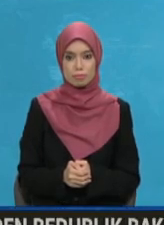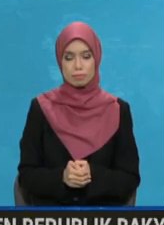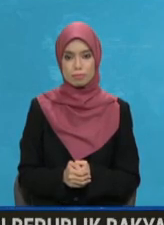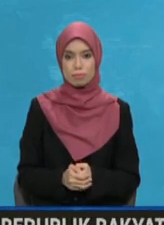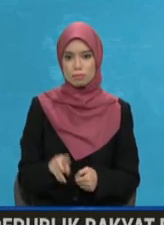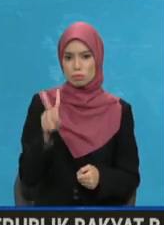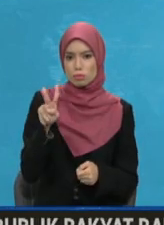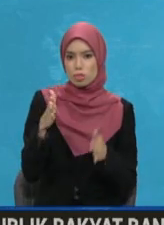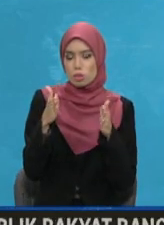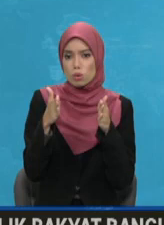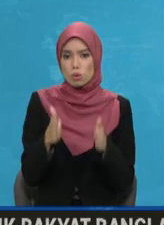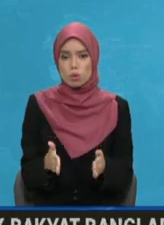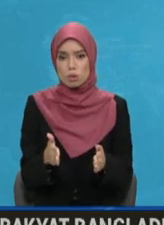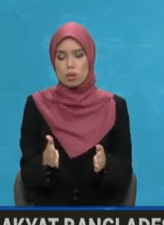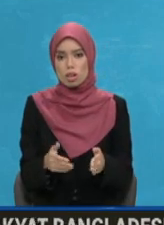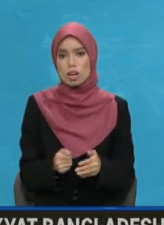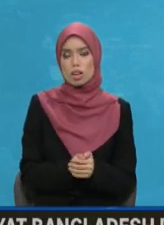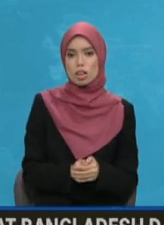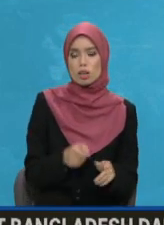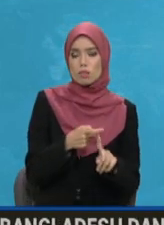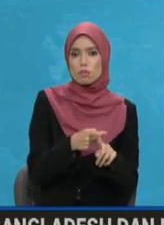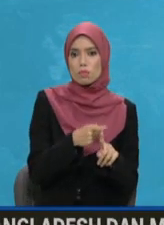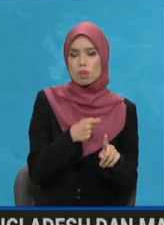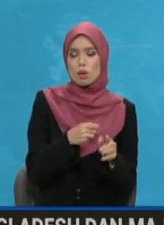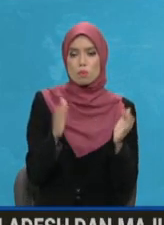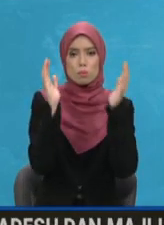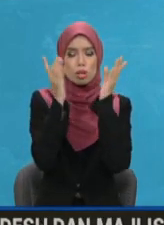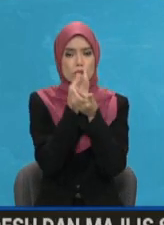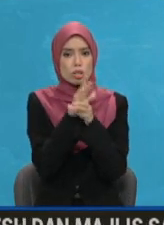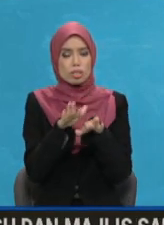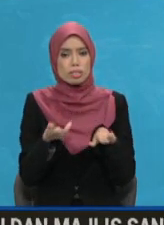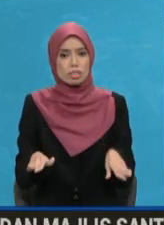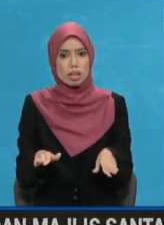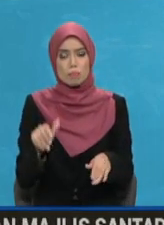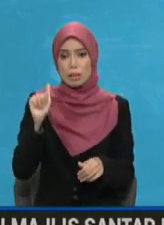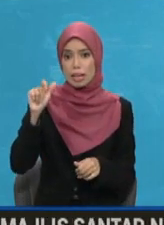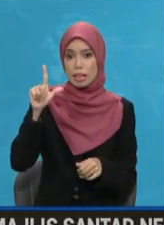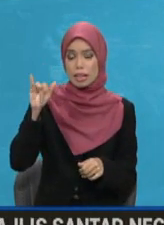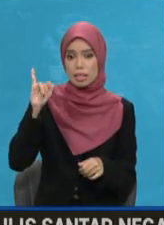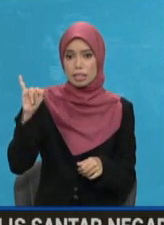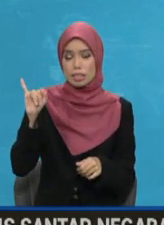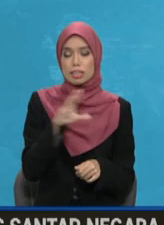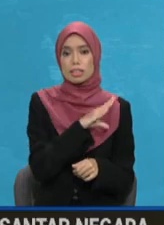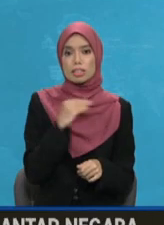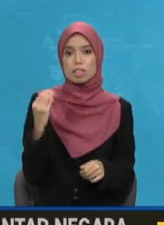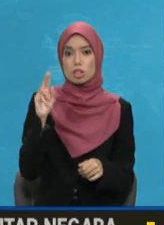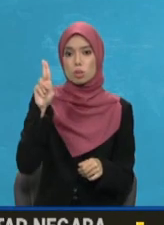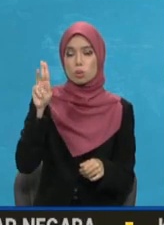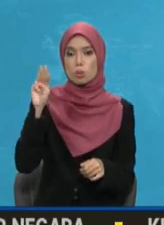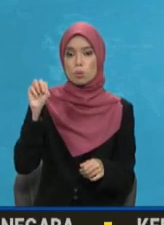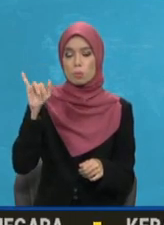dua orang peserta kari dan kariah negara Brunei Darussalam Awang Muhammad bin Ali dan dengku Siti